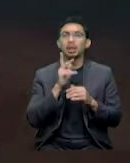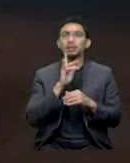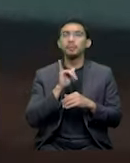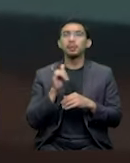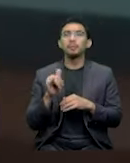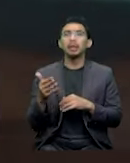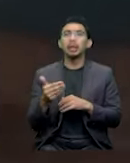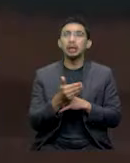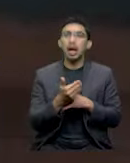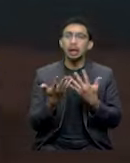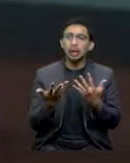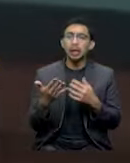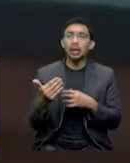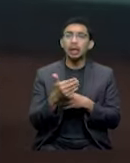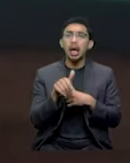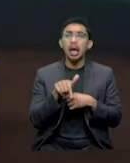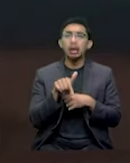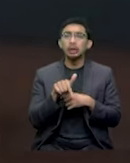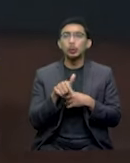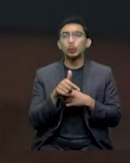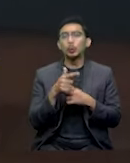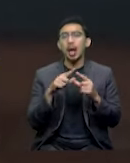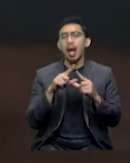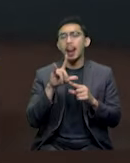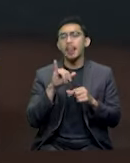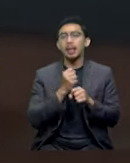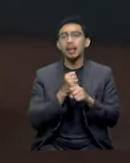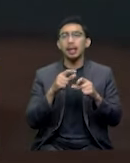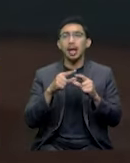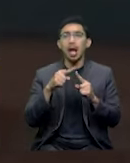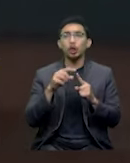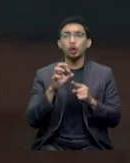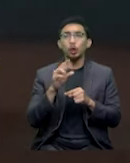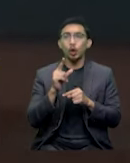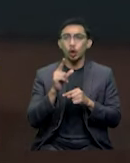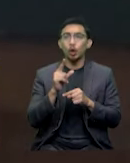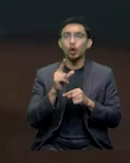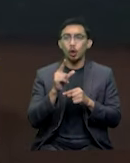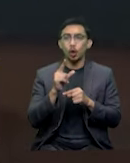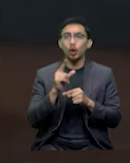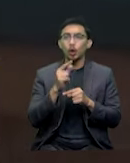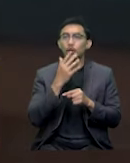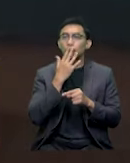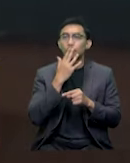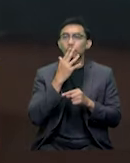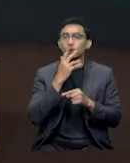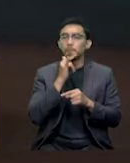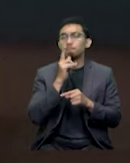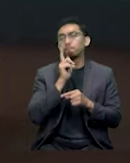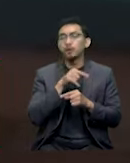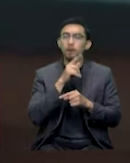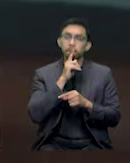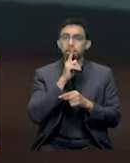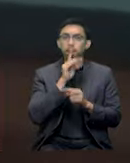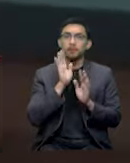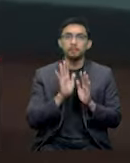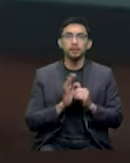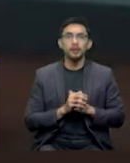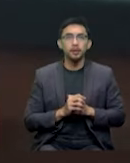Yang sudah di mulutnya ini, aligator ini, predator, sudah di mulut saya ini ya. Gak bisa apa-apa,